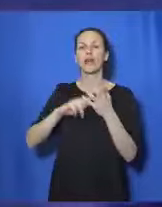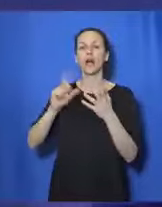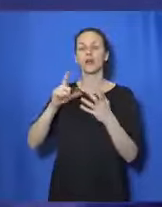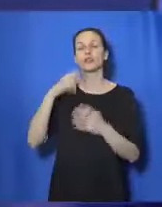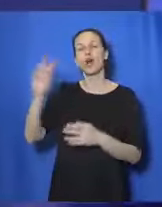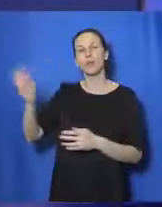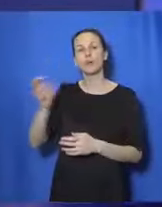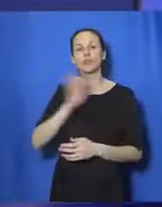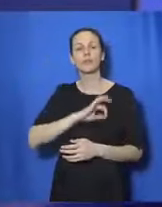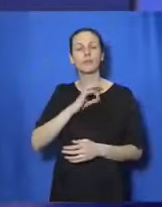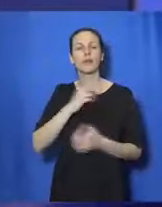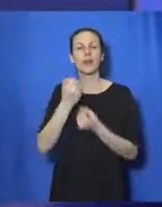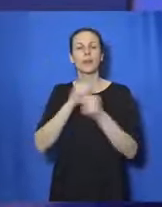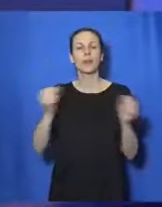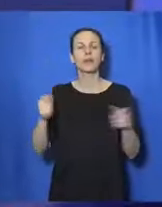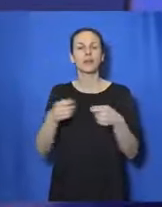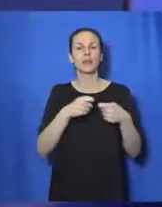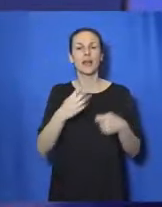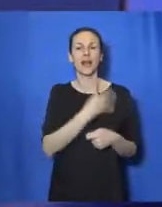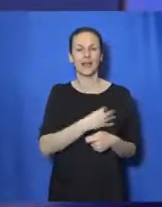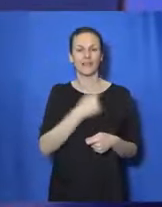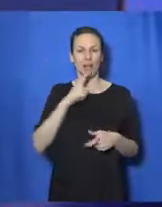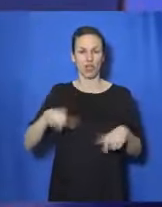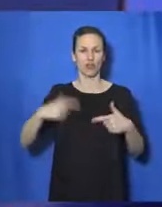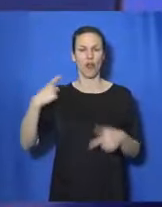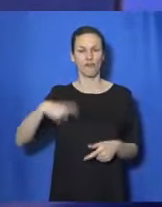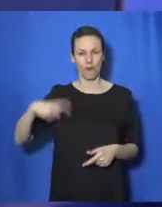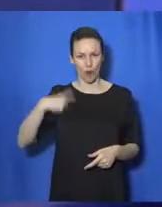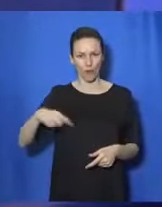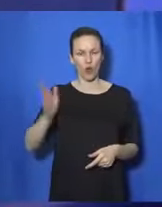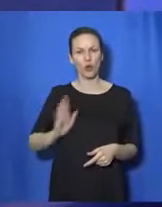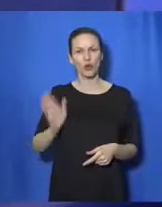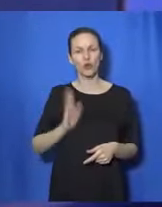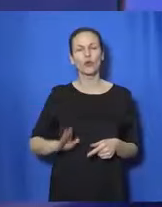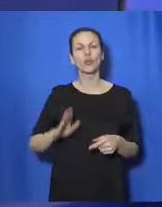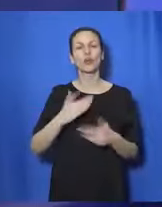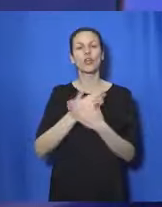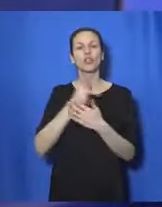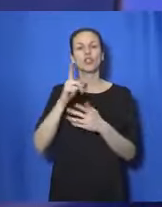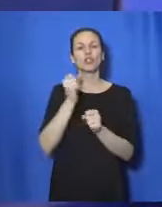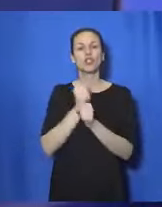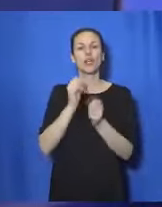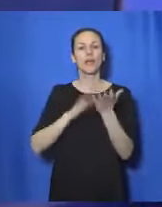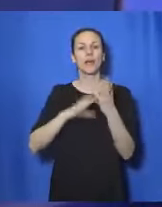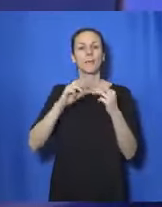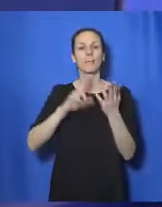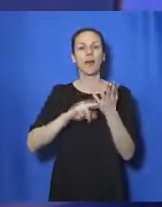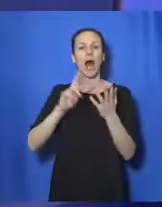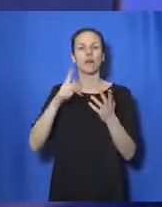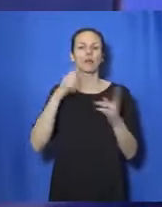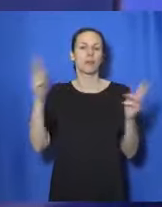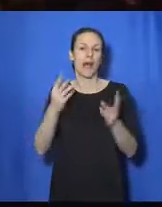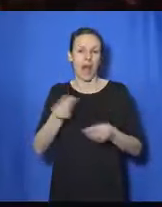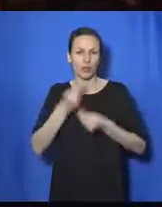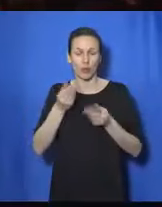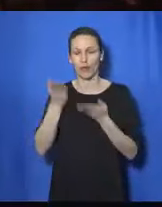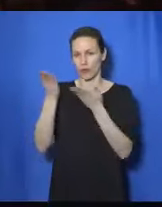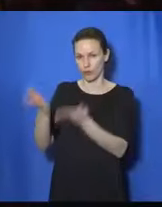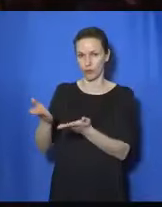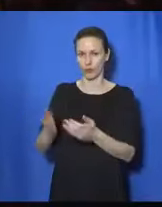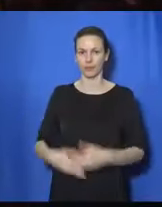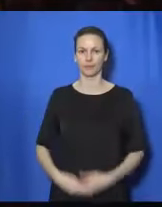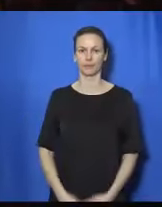Pozivam predsjednika Demokratskog saveza Hrvata u Vojvodini, gospodina Tomislava Žigmanova, da nam se kratko obrati.